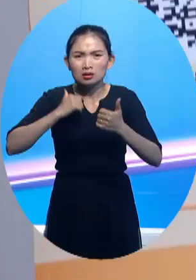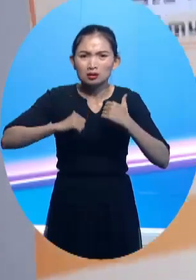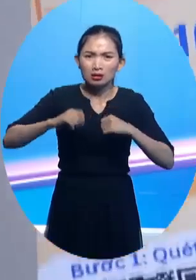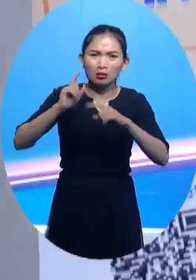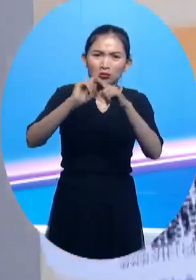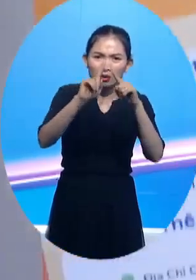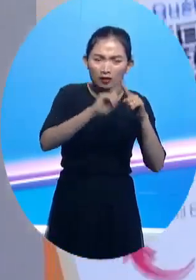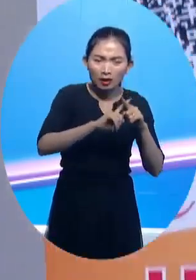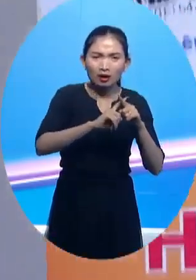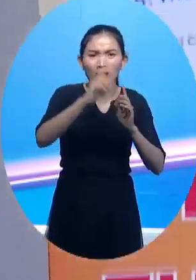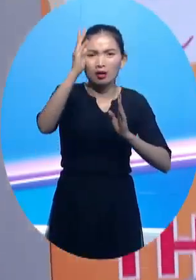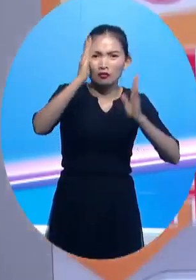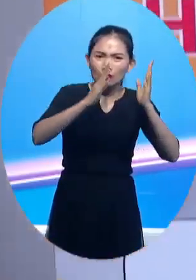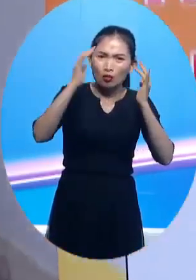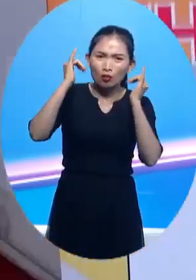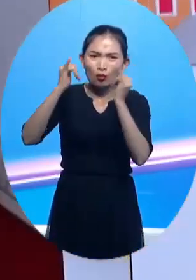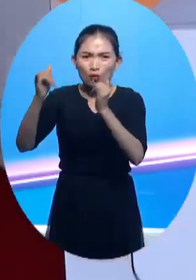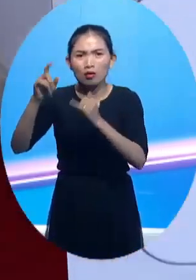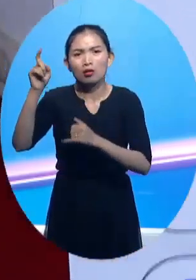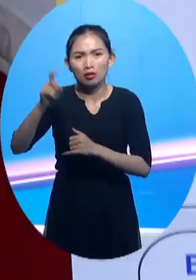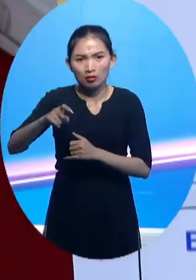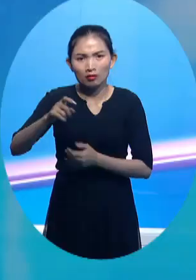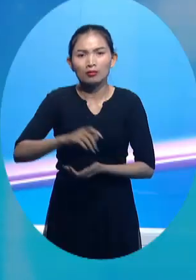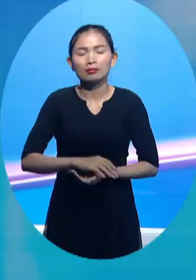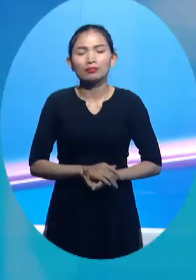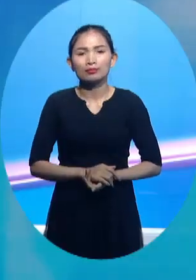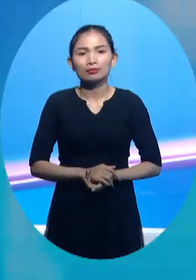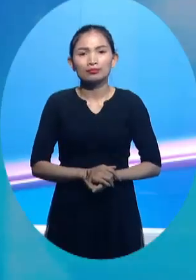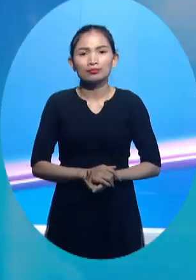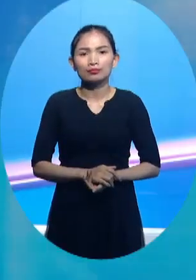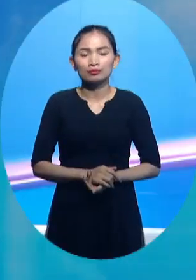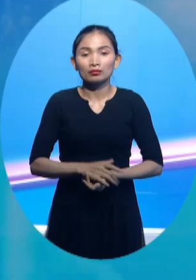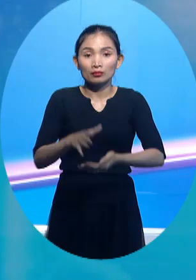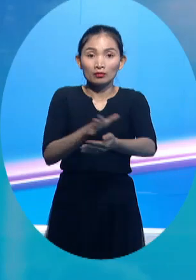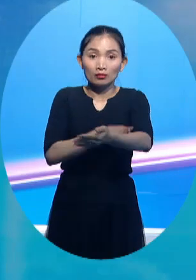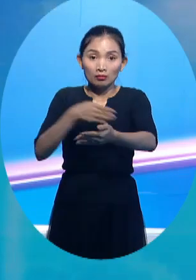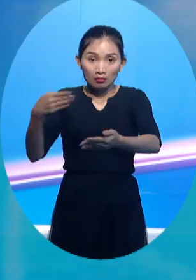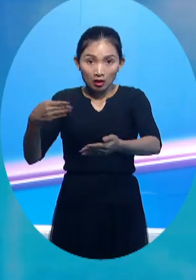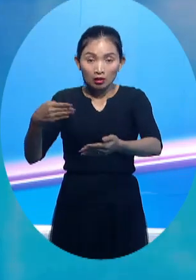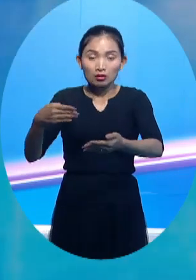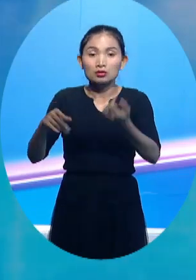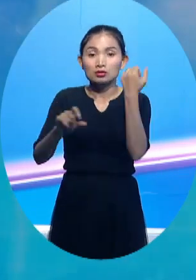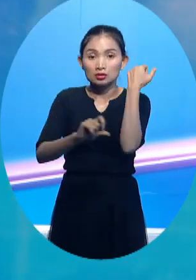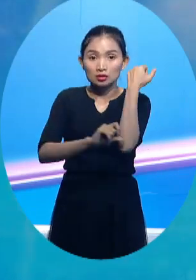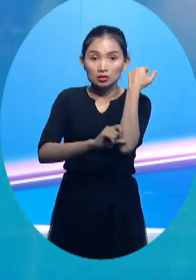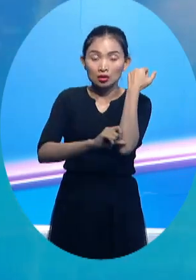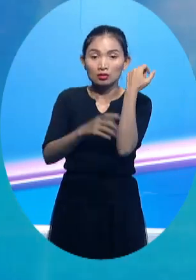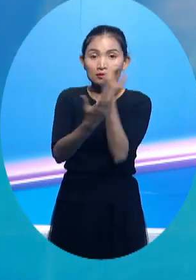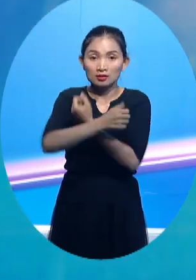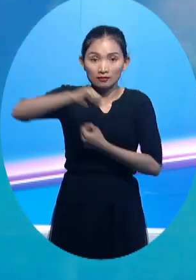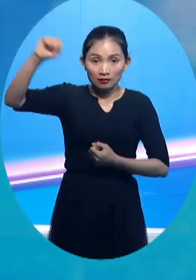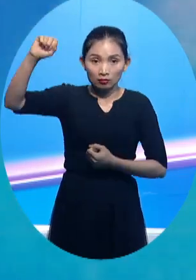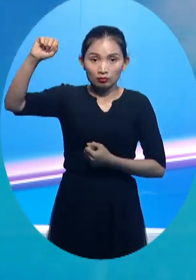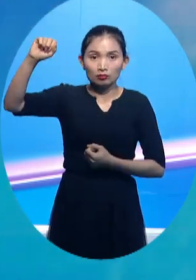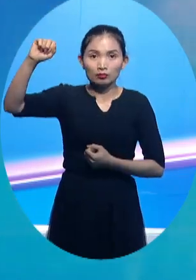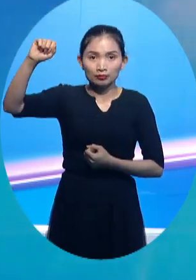thị đến những vùng sâu vùng xa đầy khó khăn báo Sài Gòn Giải Phóng Hiệp hộ doanh nghiệp thành phố Hồ Chí Minh hu và liên